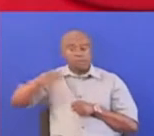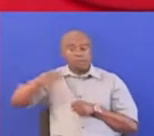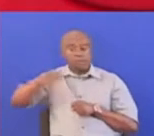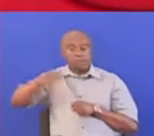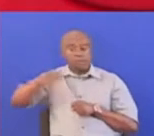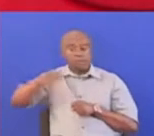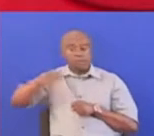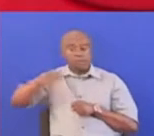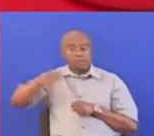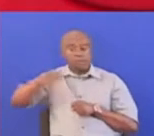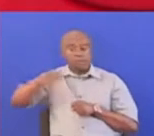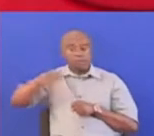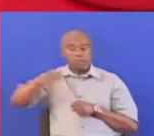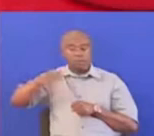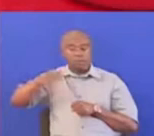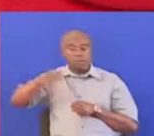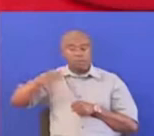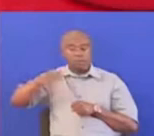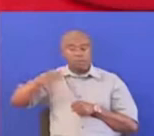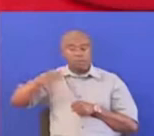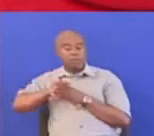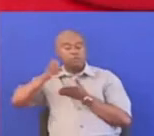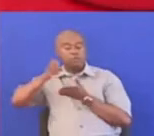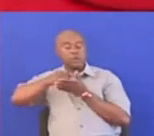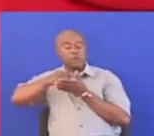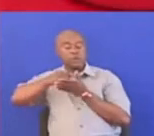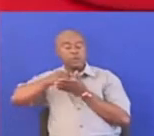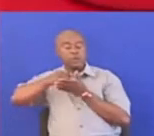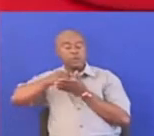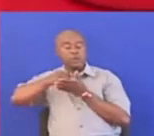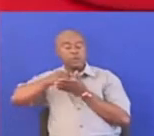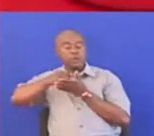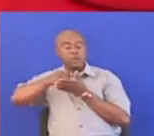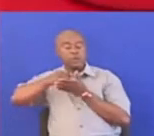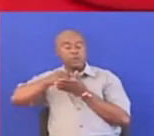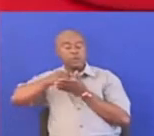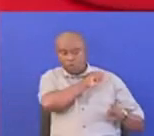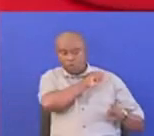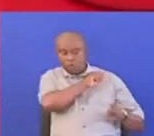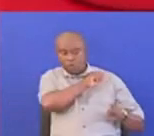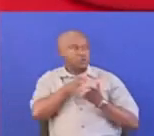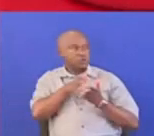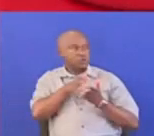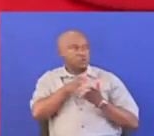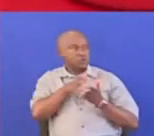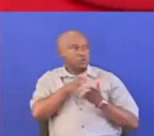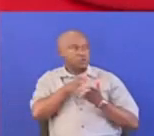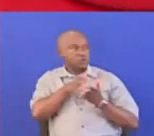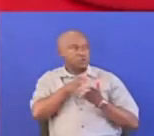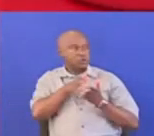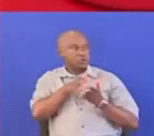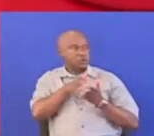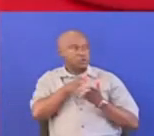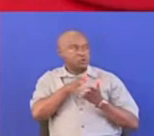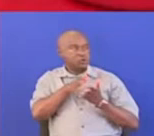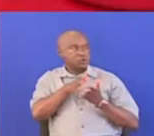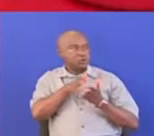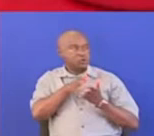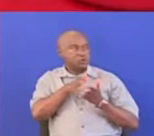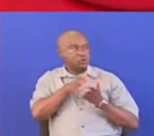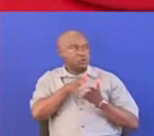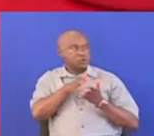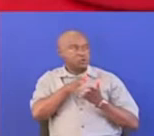kazi, serikali imegaramika. Sasa waje watuambie ni maeneo yapi ambayo tayari migogoro imekwisha ili